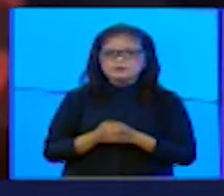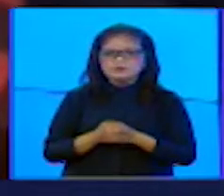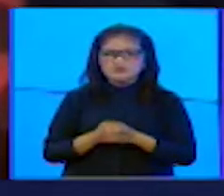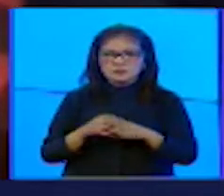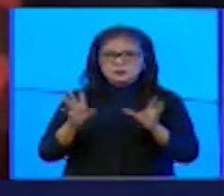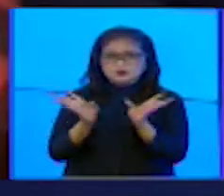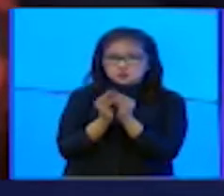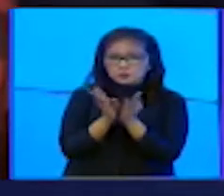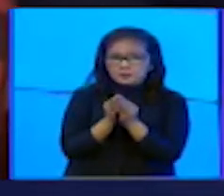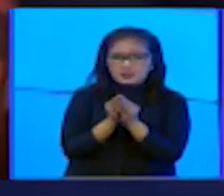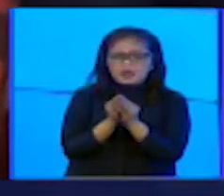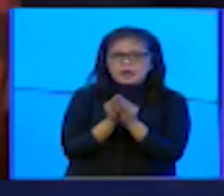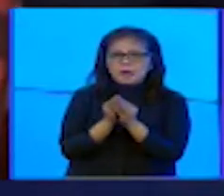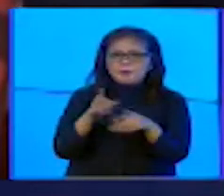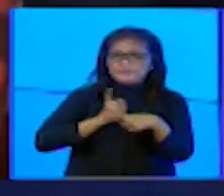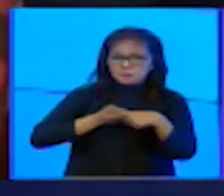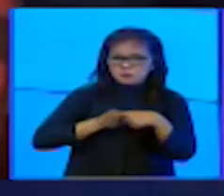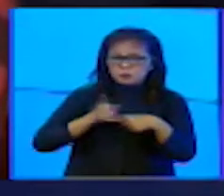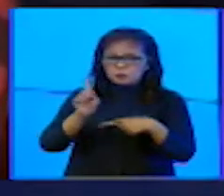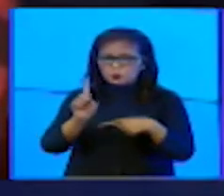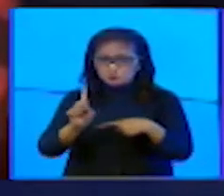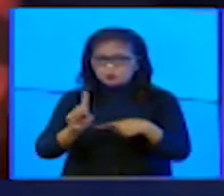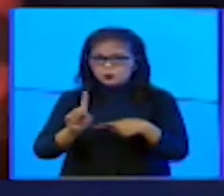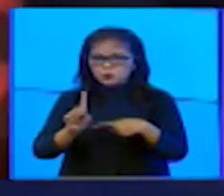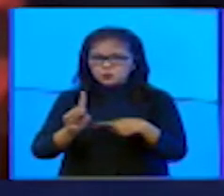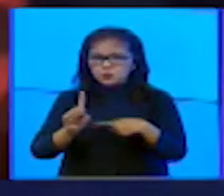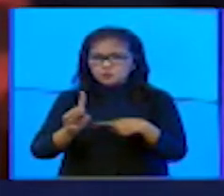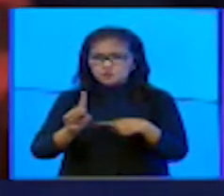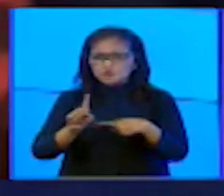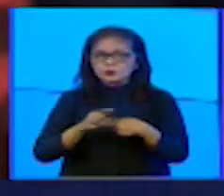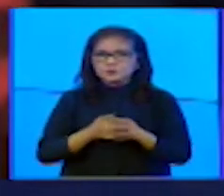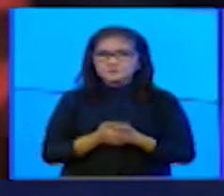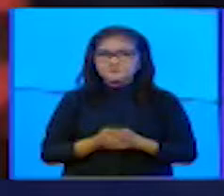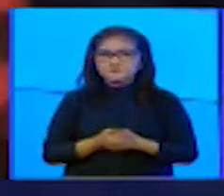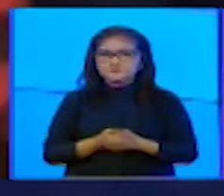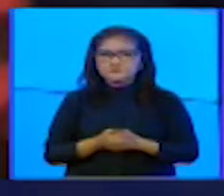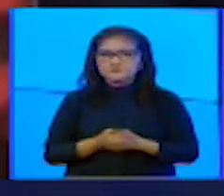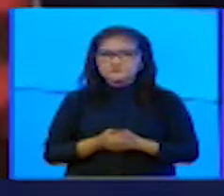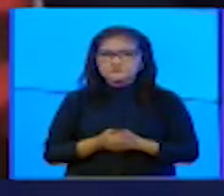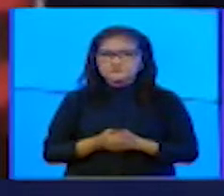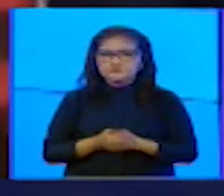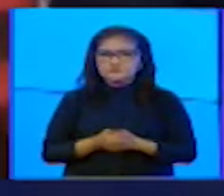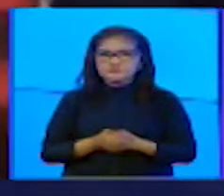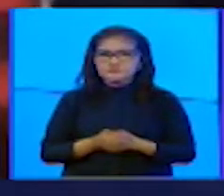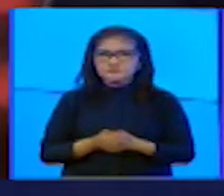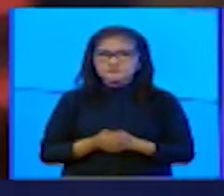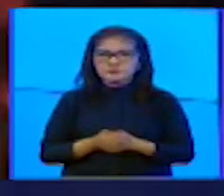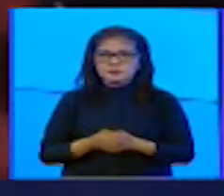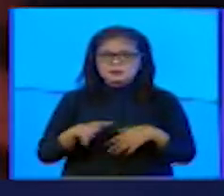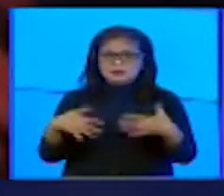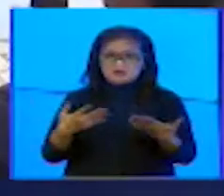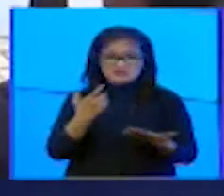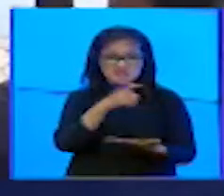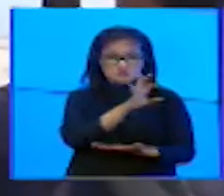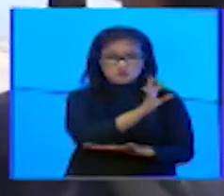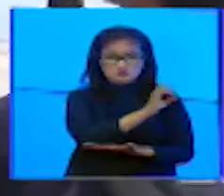cepat sementara hasil hitung cepat itu mengumumkan pasangan Sandi mengungguli pasangan calon-calon yang